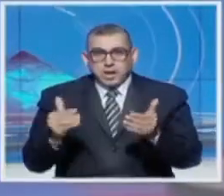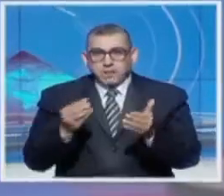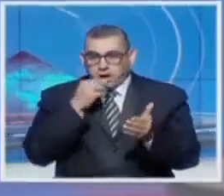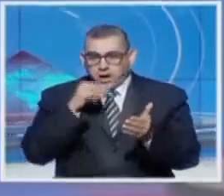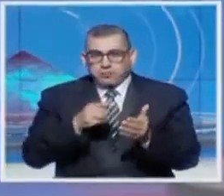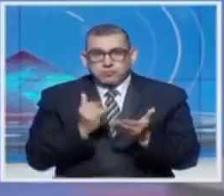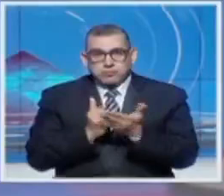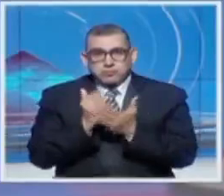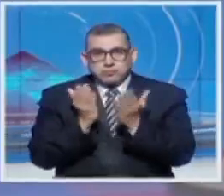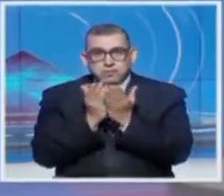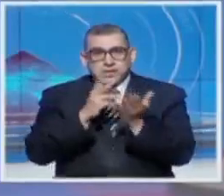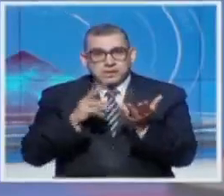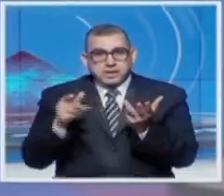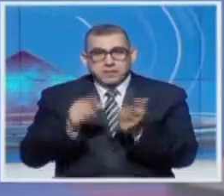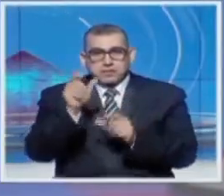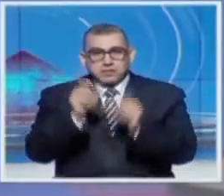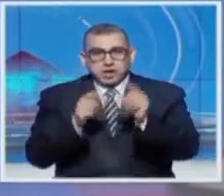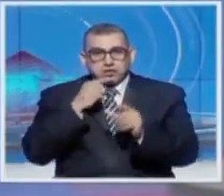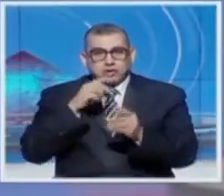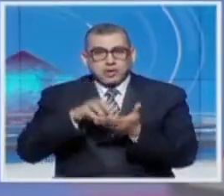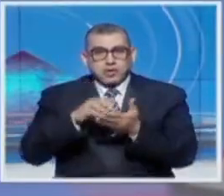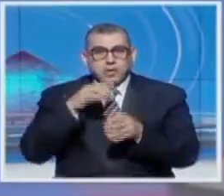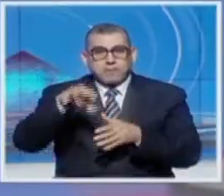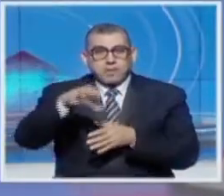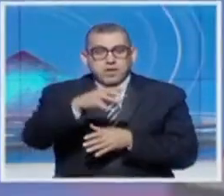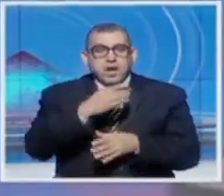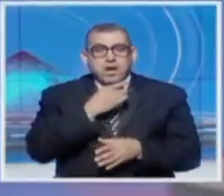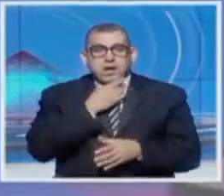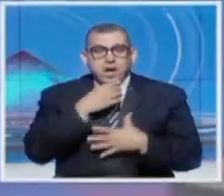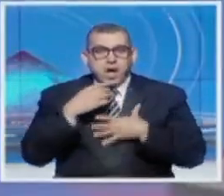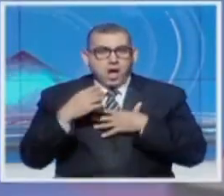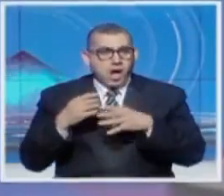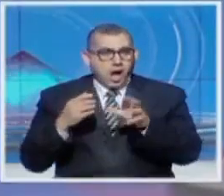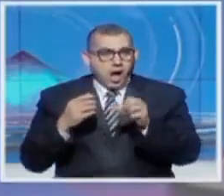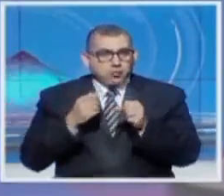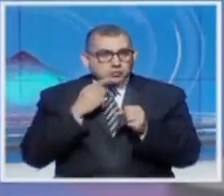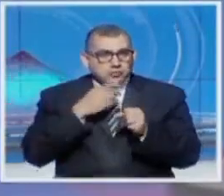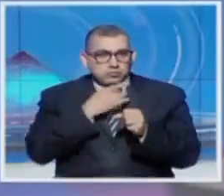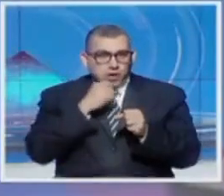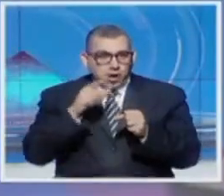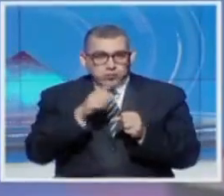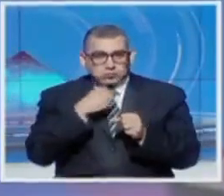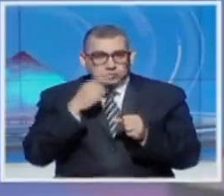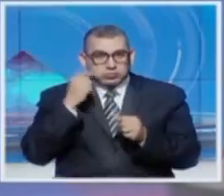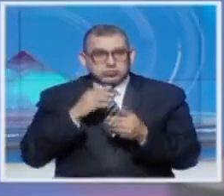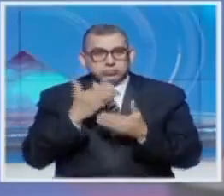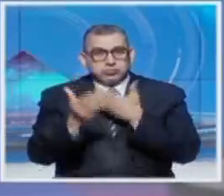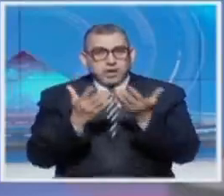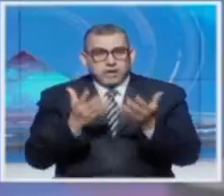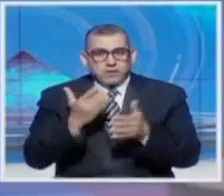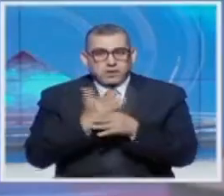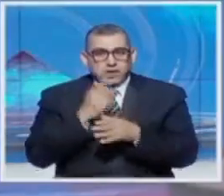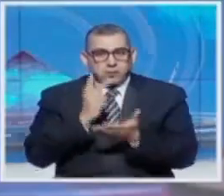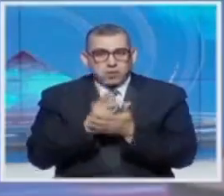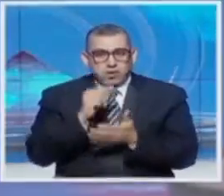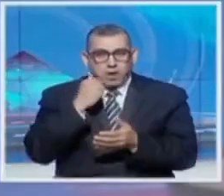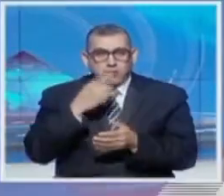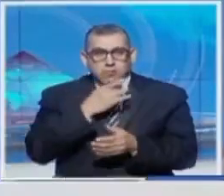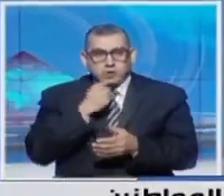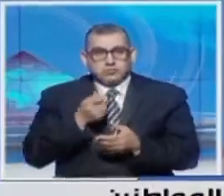غذائية ومستلزمات مدرسية على المواطنين بالمناطق الأكثر احتياجا بمختلف المحافظات لتخفيف الأعباء